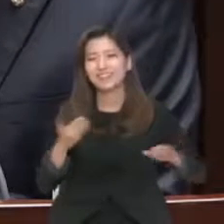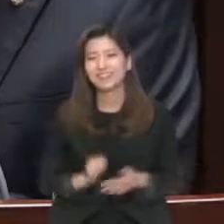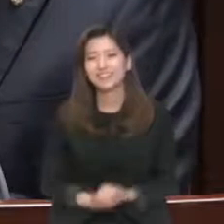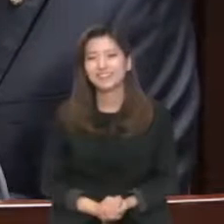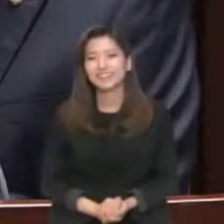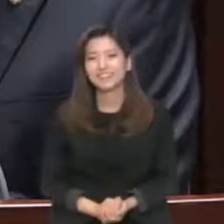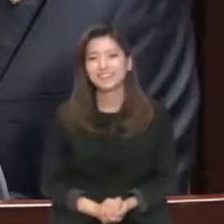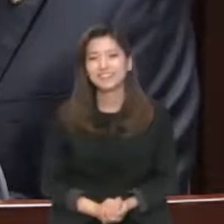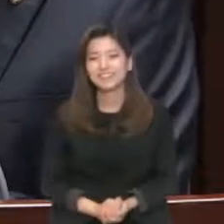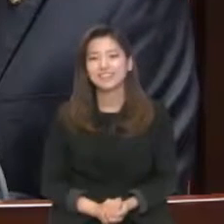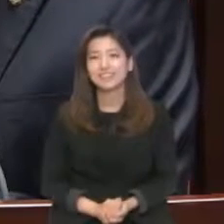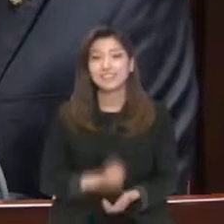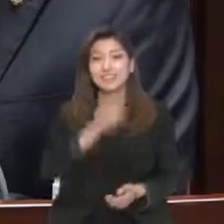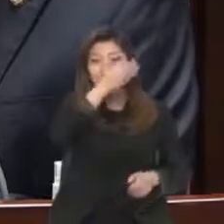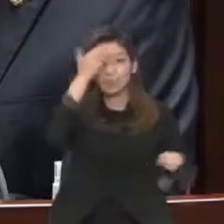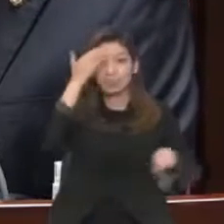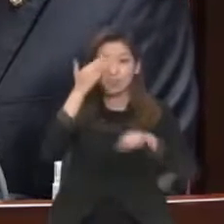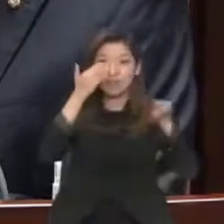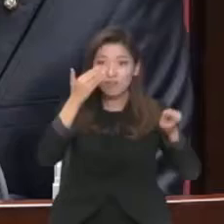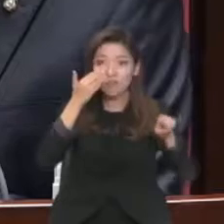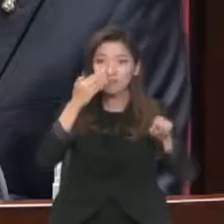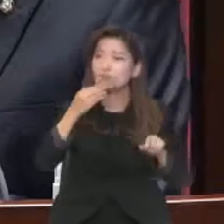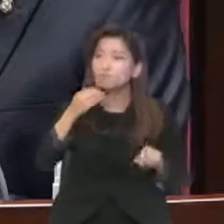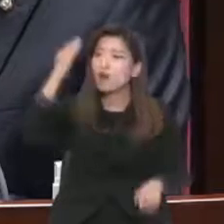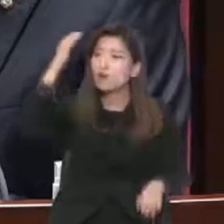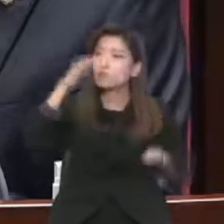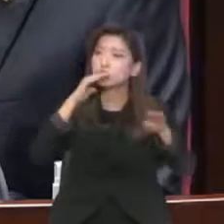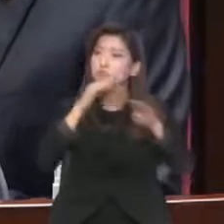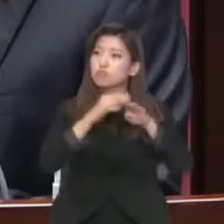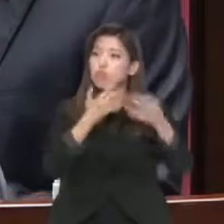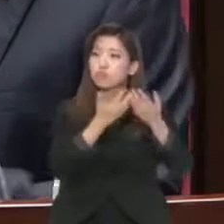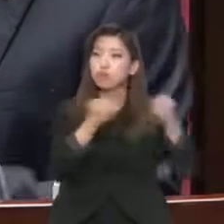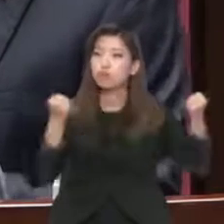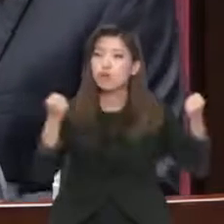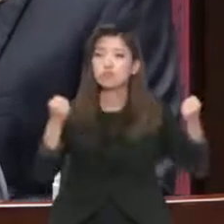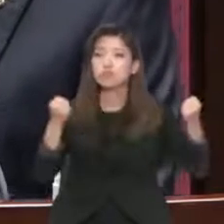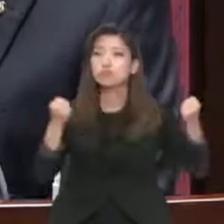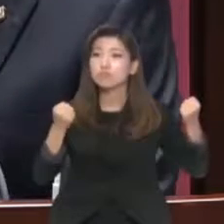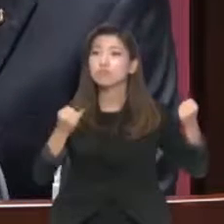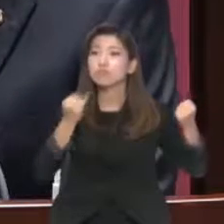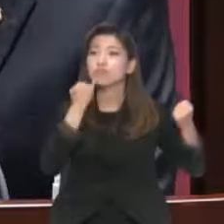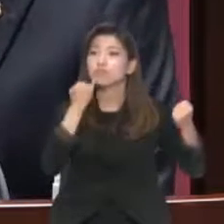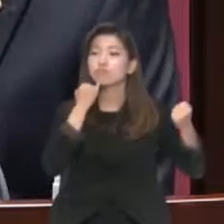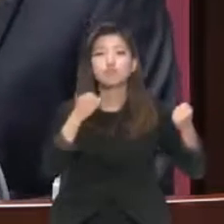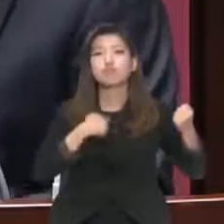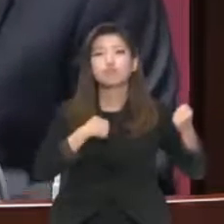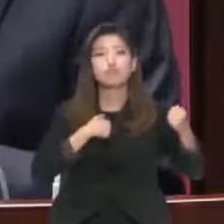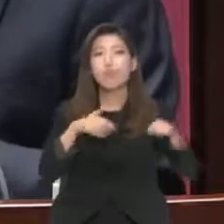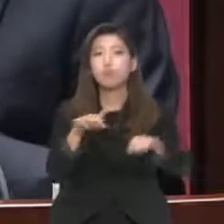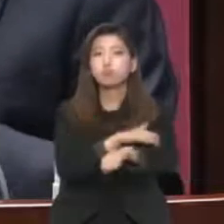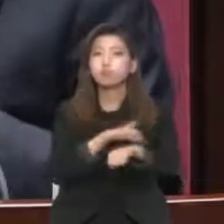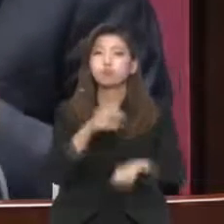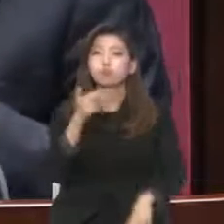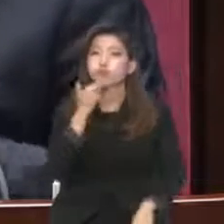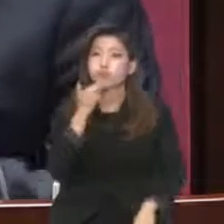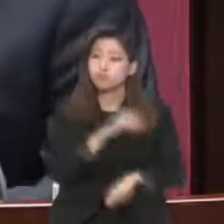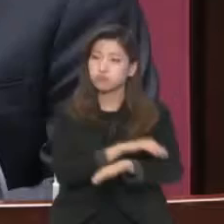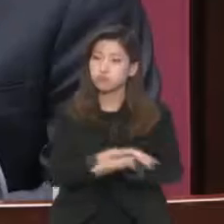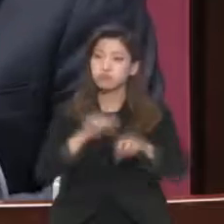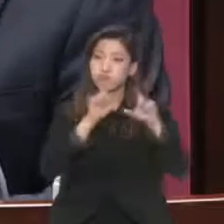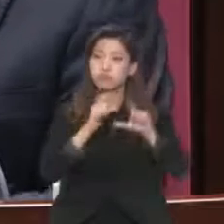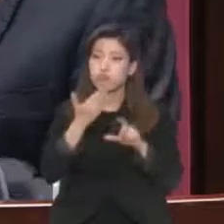얘기하면 우리 청년들은 분단이 불편하지 않은 세대입니다. 분단이 불편하지 않은 세대에서 북한과 함께